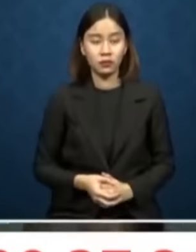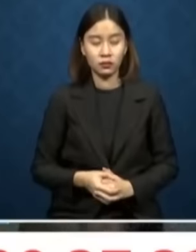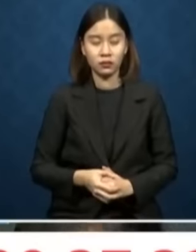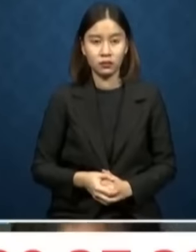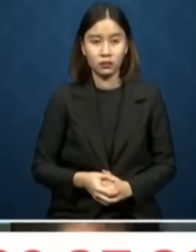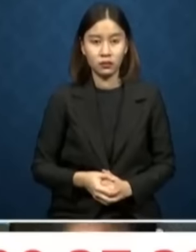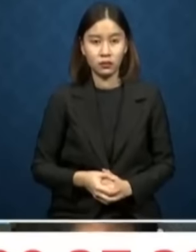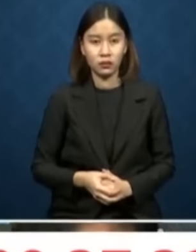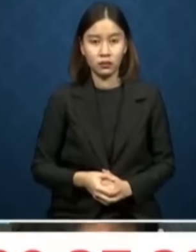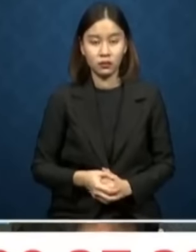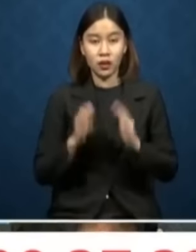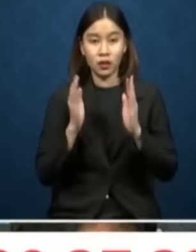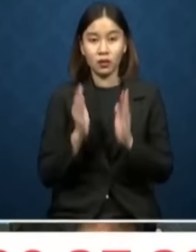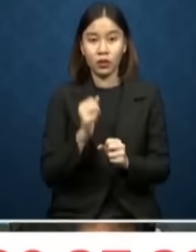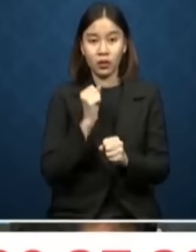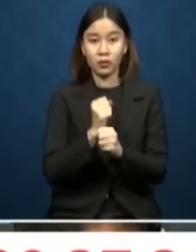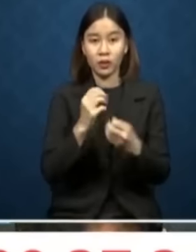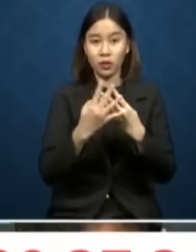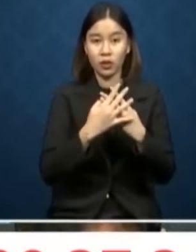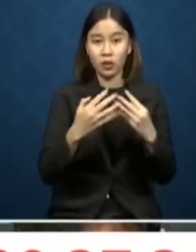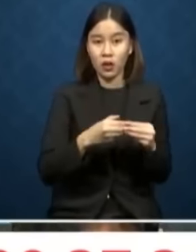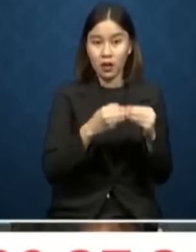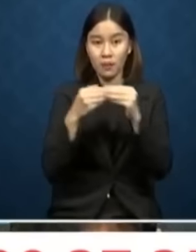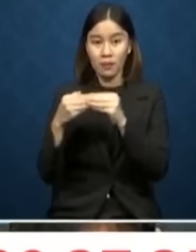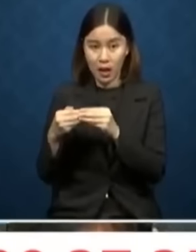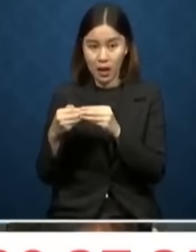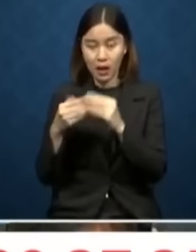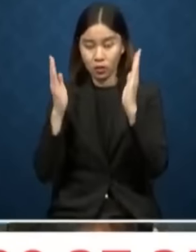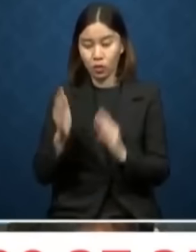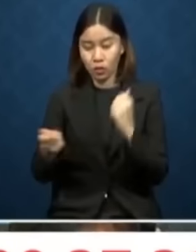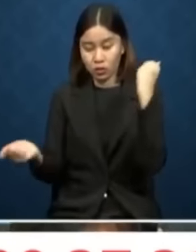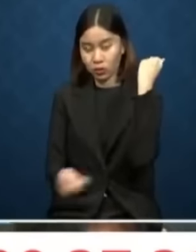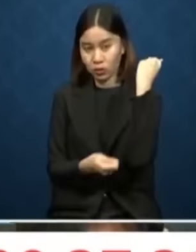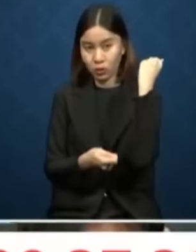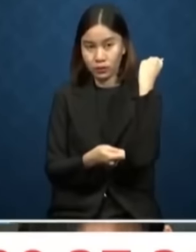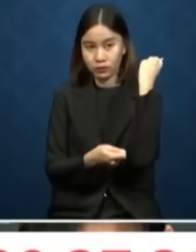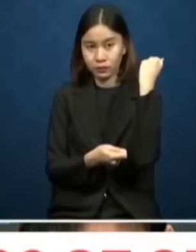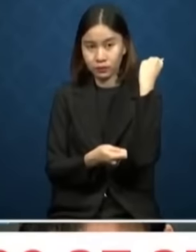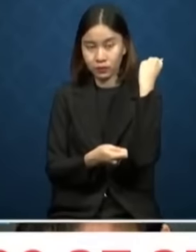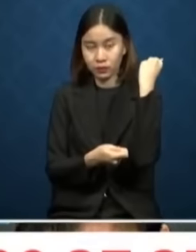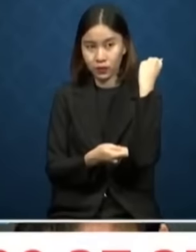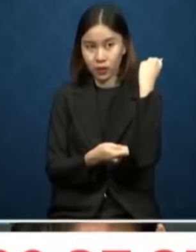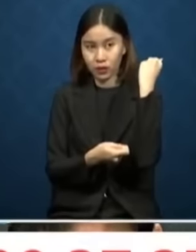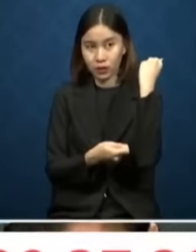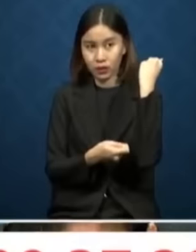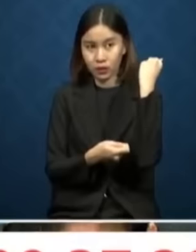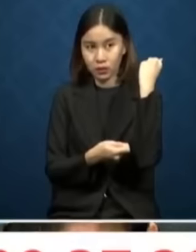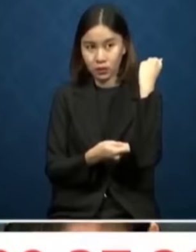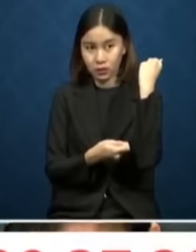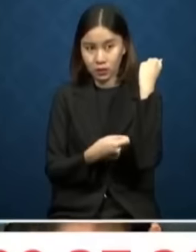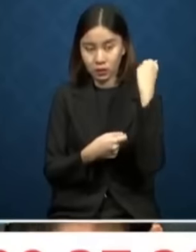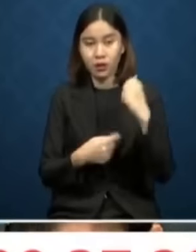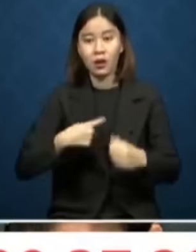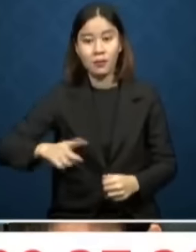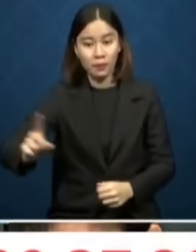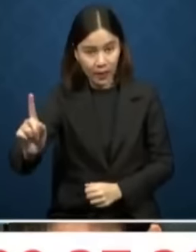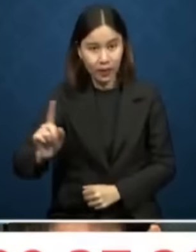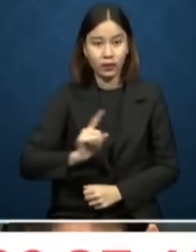ให้เจ้าพนักงานเรือนจำพาผู้ต้องขังคนนั้นอันนี้ผมไม่เอ่ยนะรักษาตัวป่วยนะไปและกลับในวันเดียวกัน